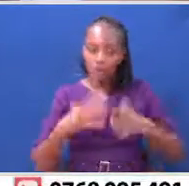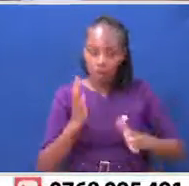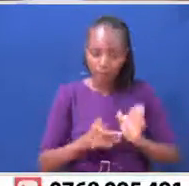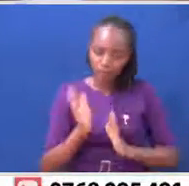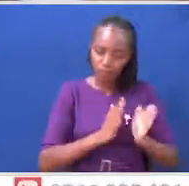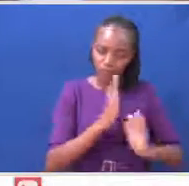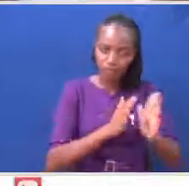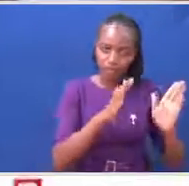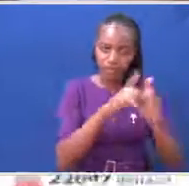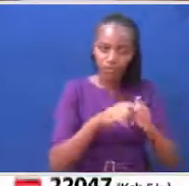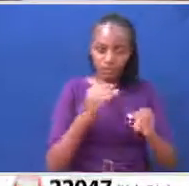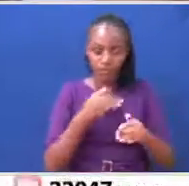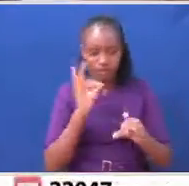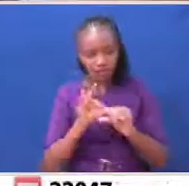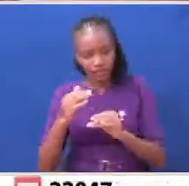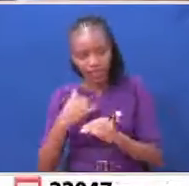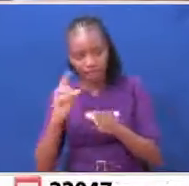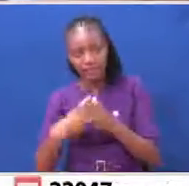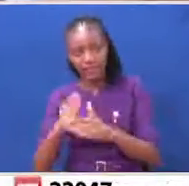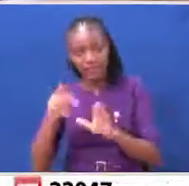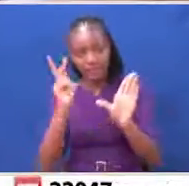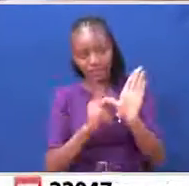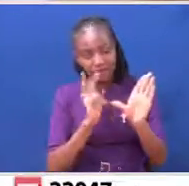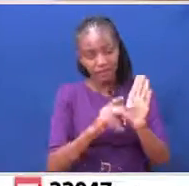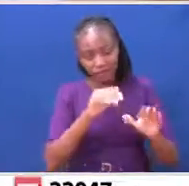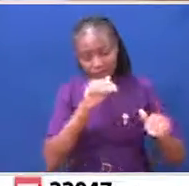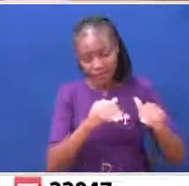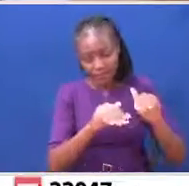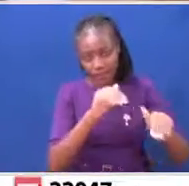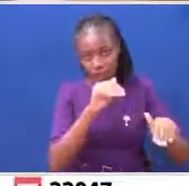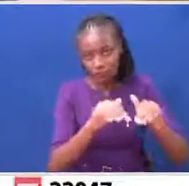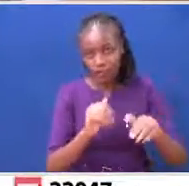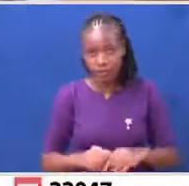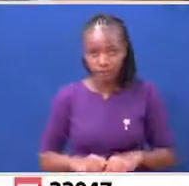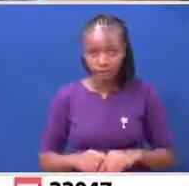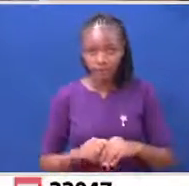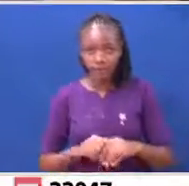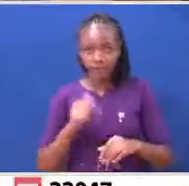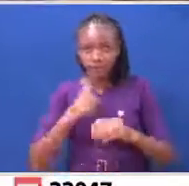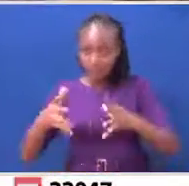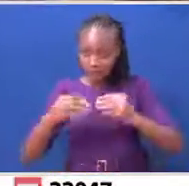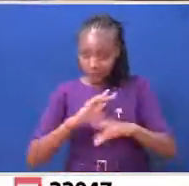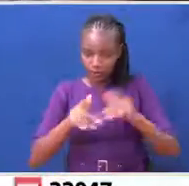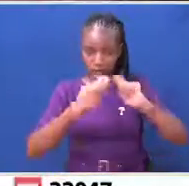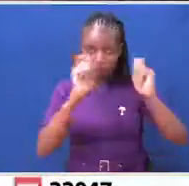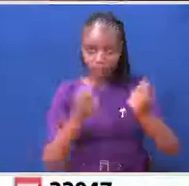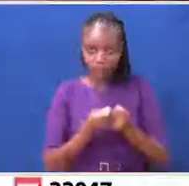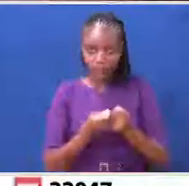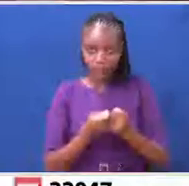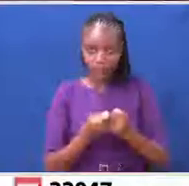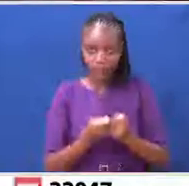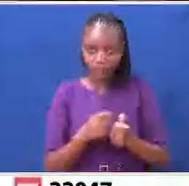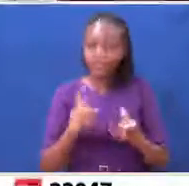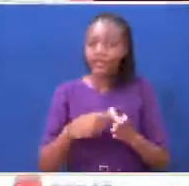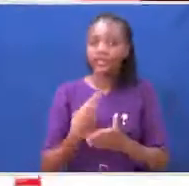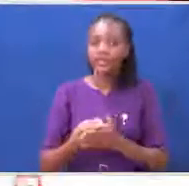na kura zao ambao wako nazo, lazima watu watatenga coalition zao. Hakuna kabila hata moja ambayo itaweza kushika kiti ya rais. Katika